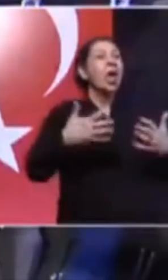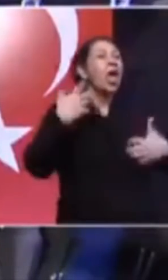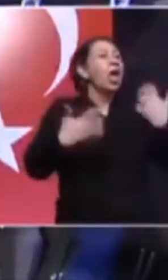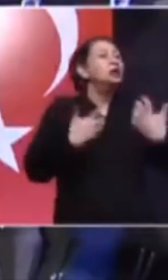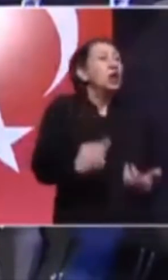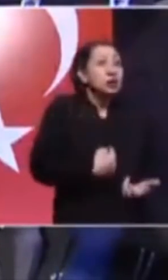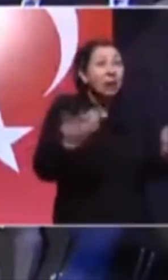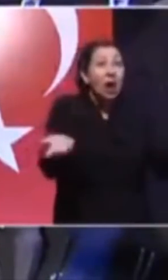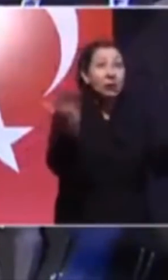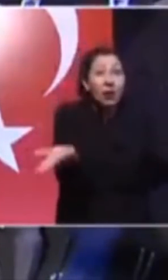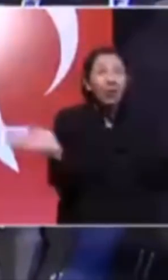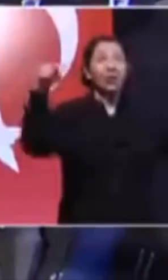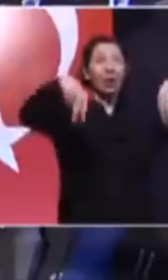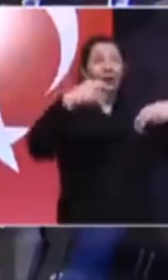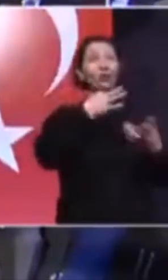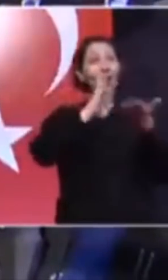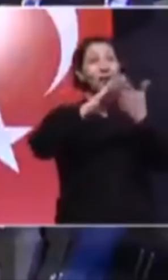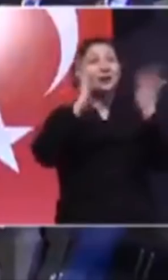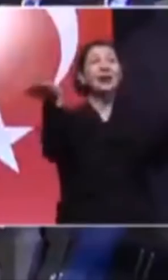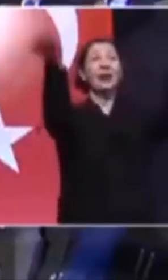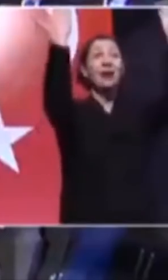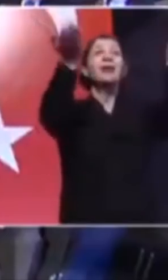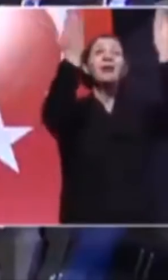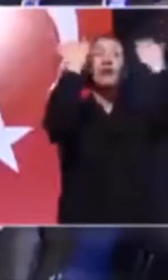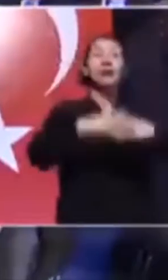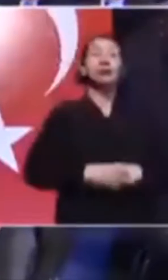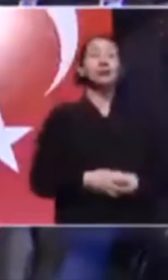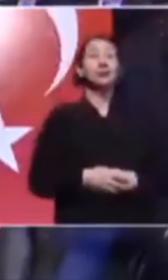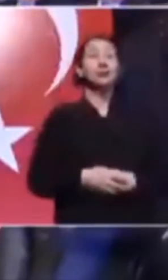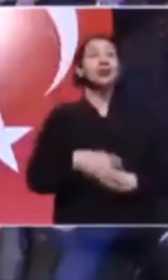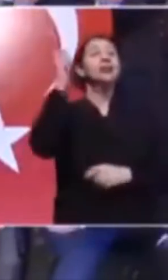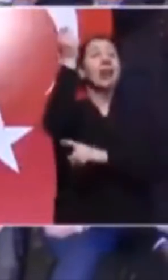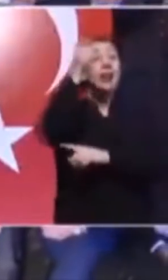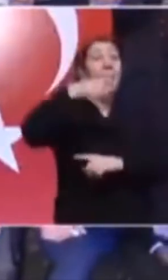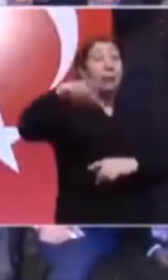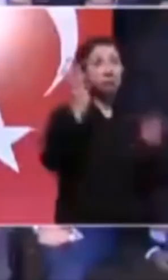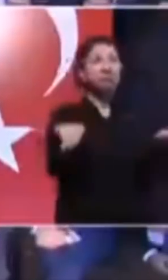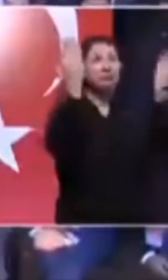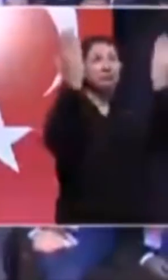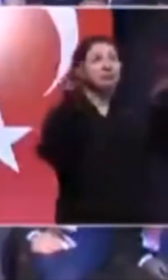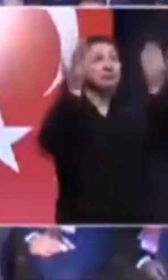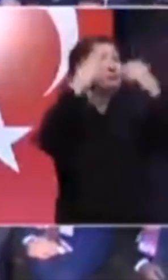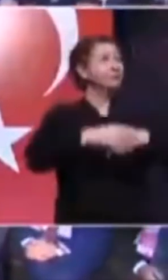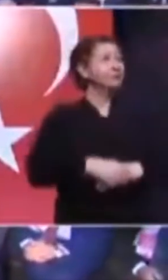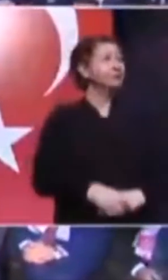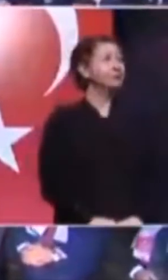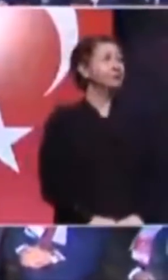heyecanınızı hissedelim. Bir ayağa kalkın arkadaşlar, arkadaki gençler, kurultay delegelerimiz.